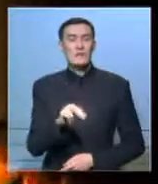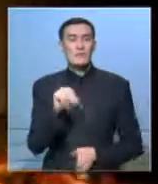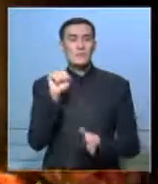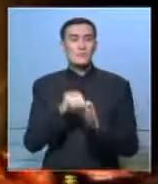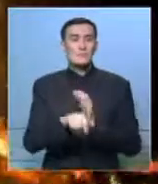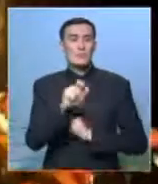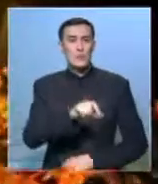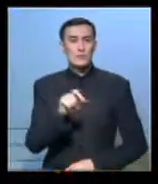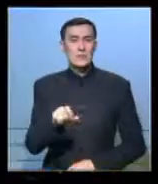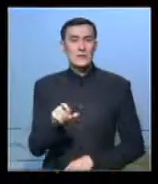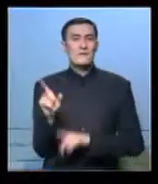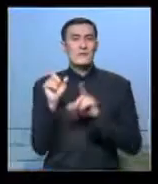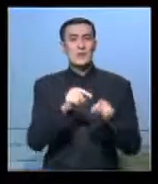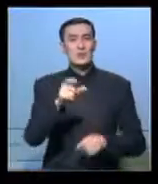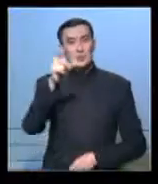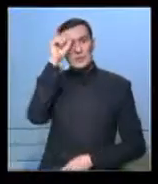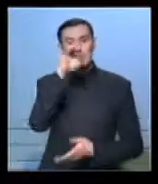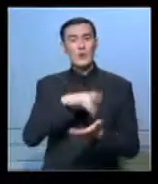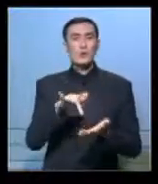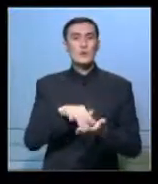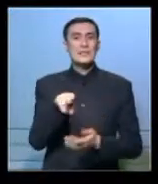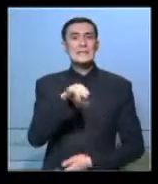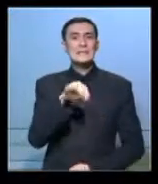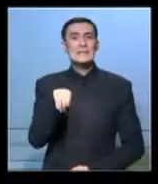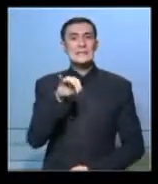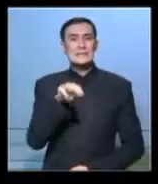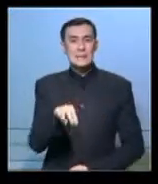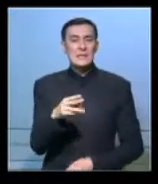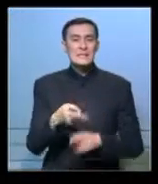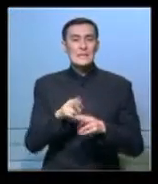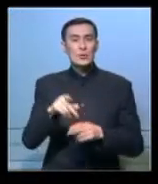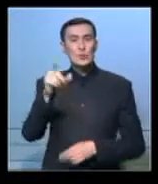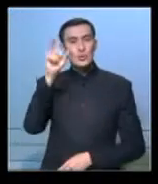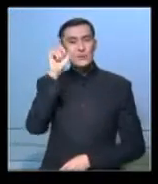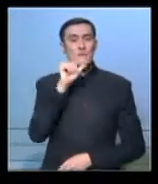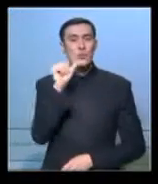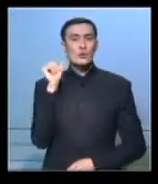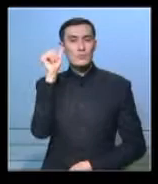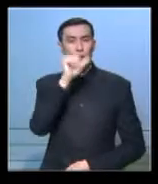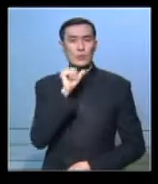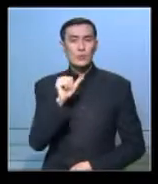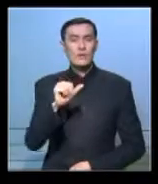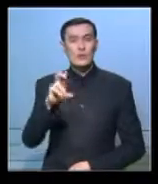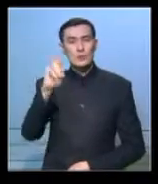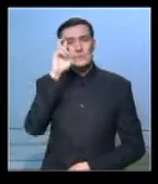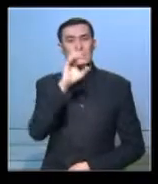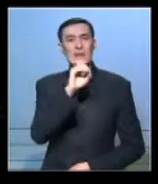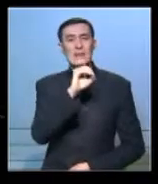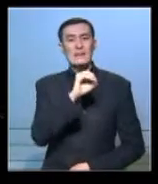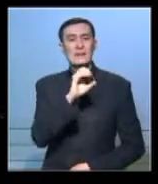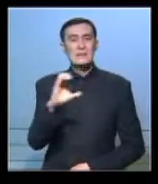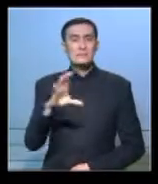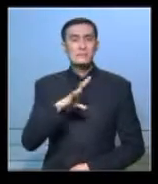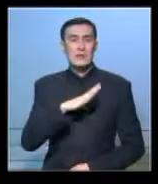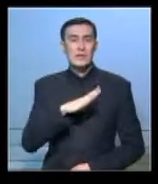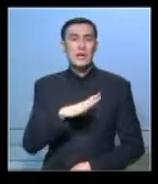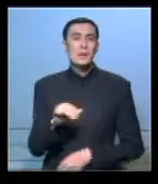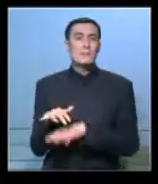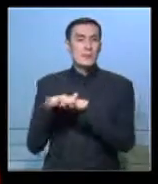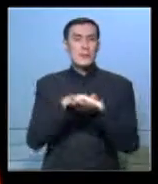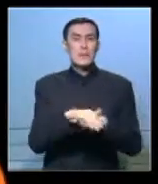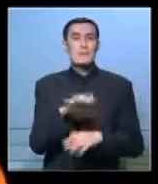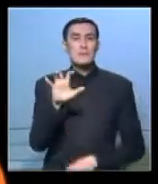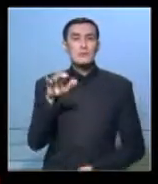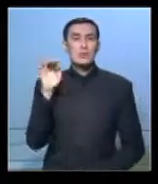людей. Мигранты выехали из турецкого города Дидим. Именно из Турции в прошлом году в страны Евросоюза прибыли рекордные 500